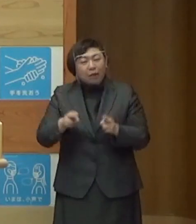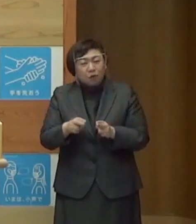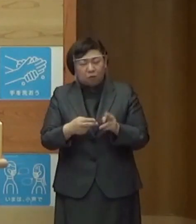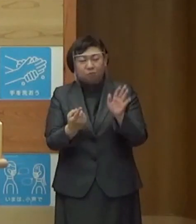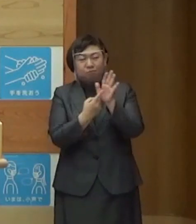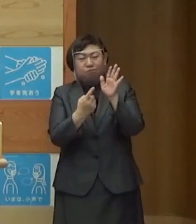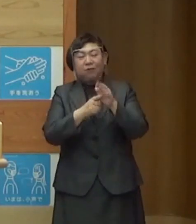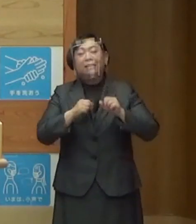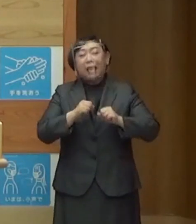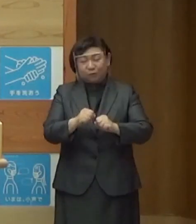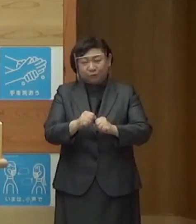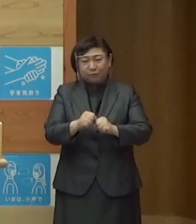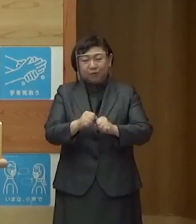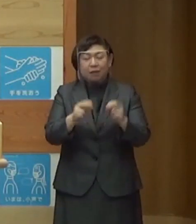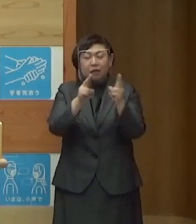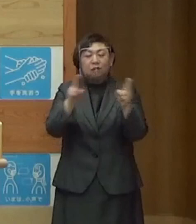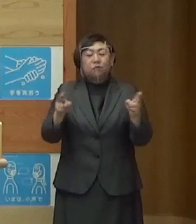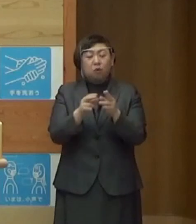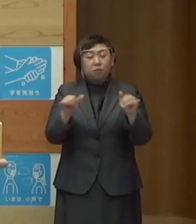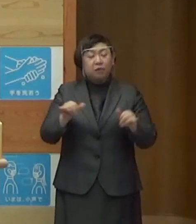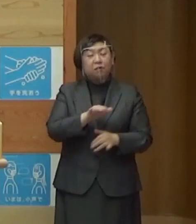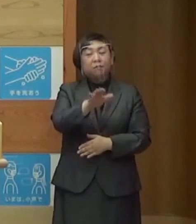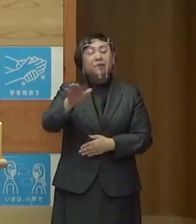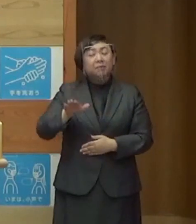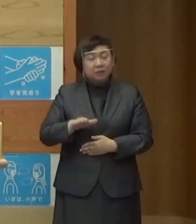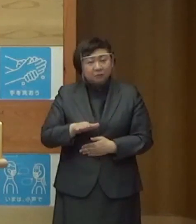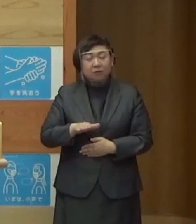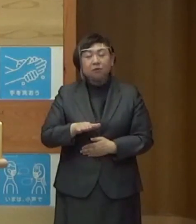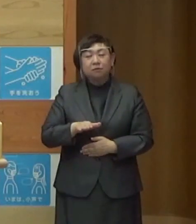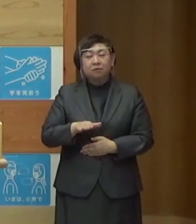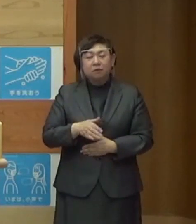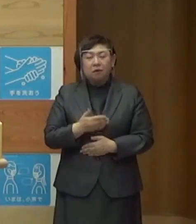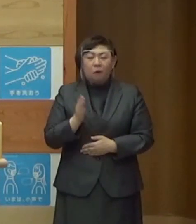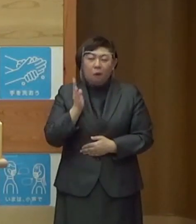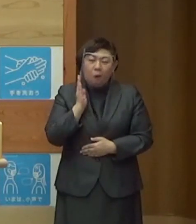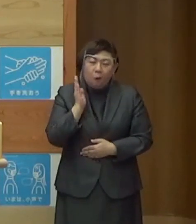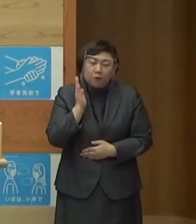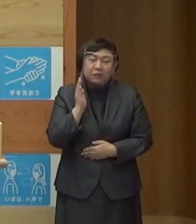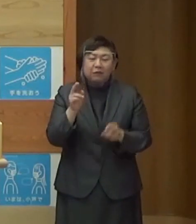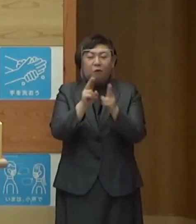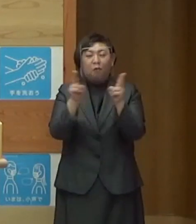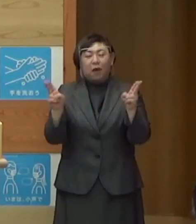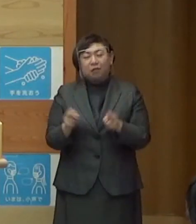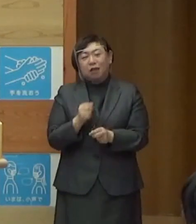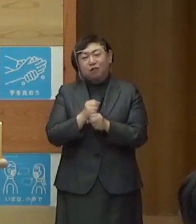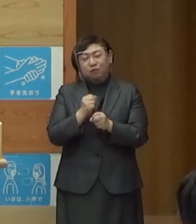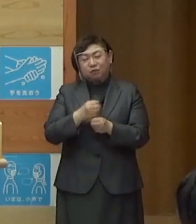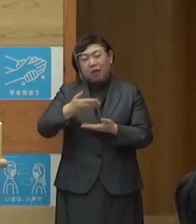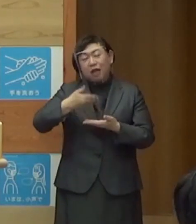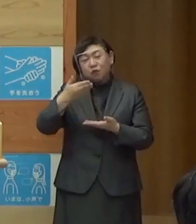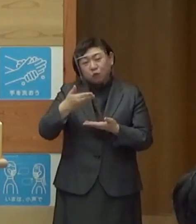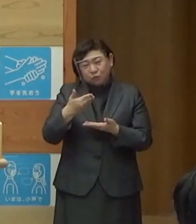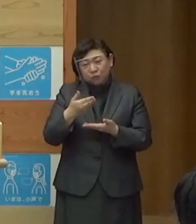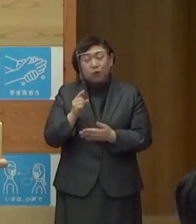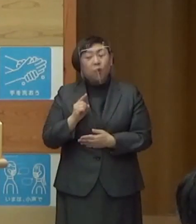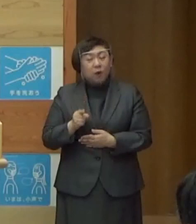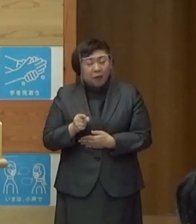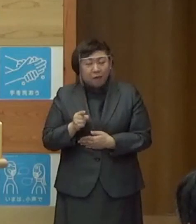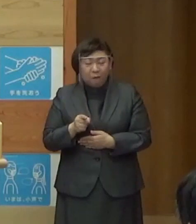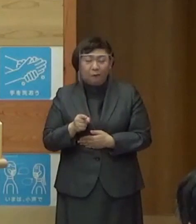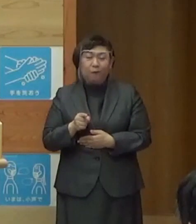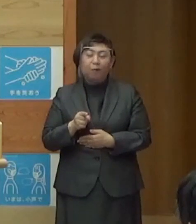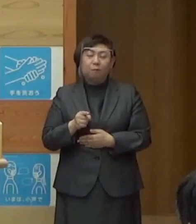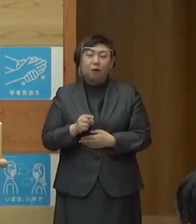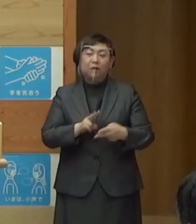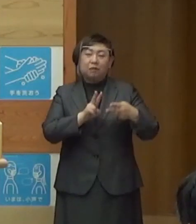ども、この道民の皆様にもこの美味しい道産のさまざまな食、まあ、これをですね、